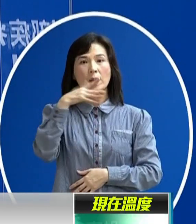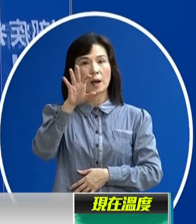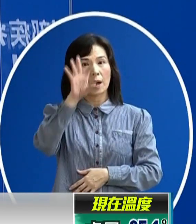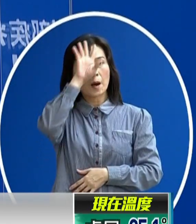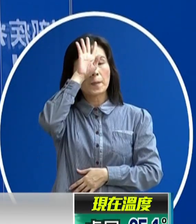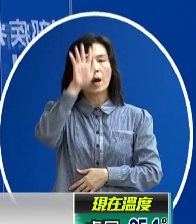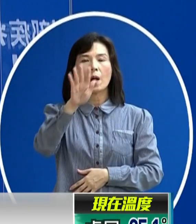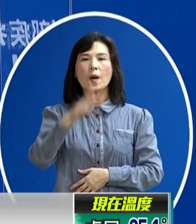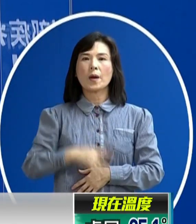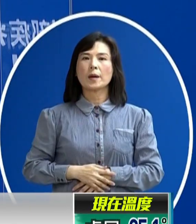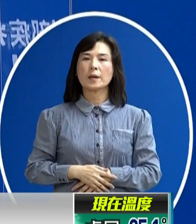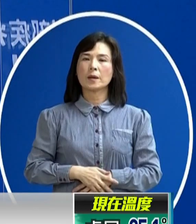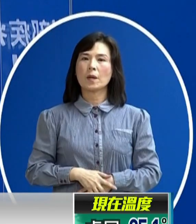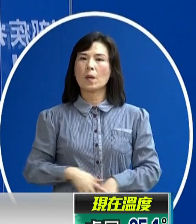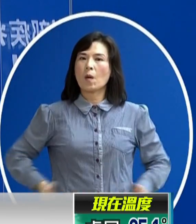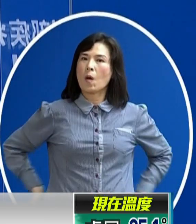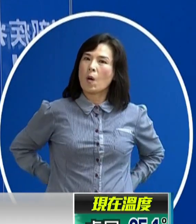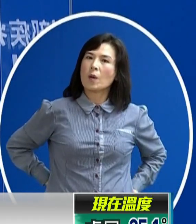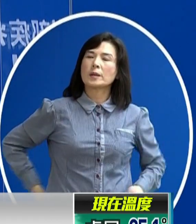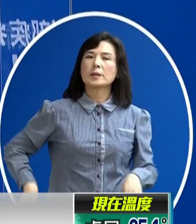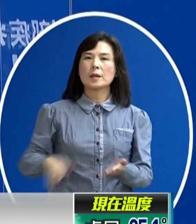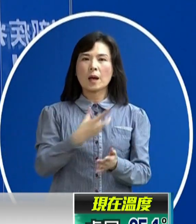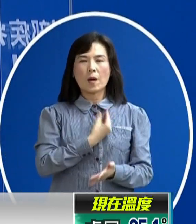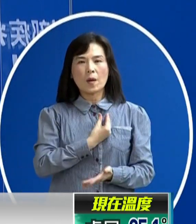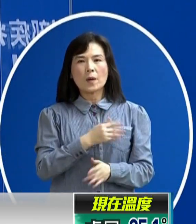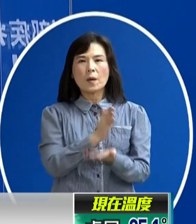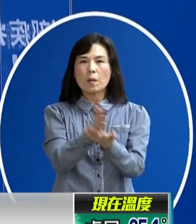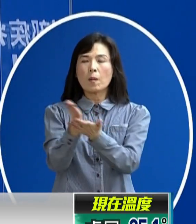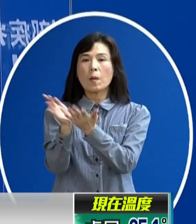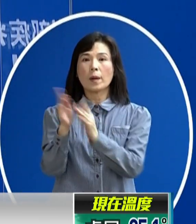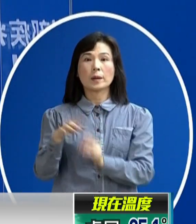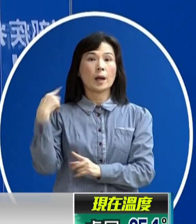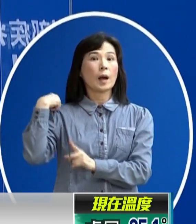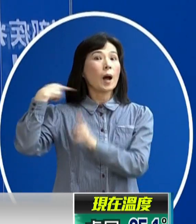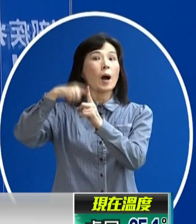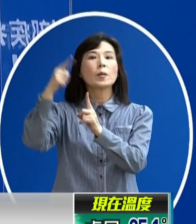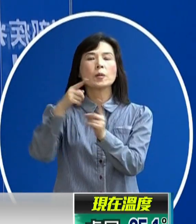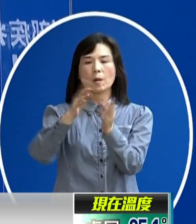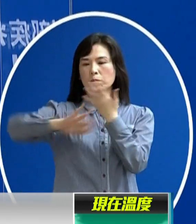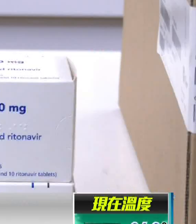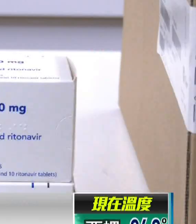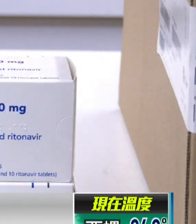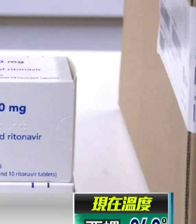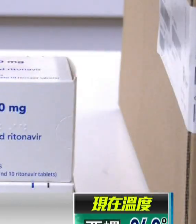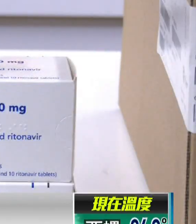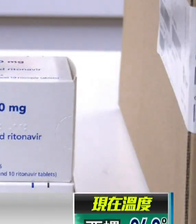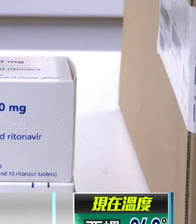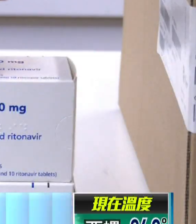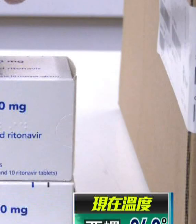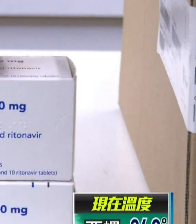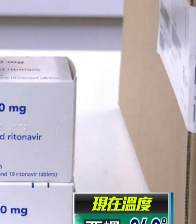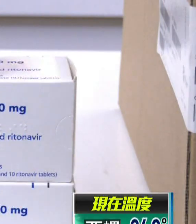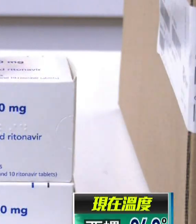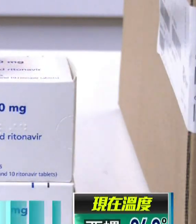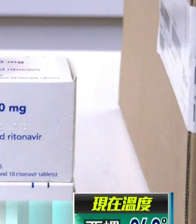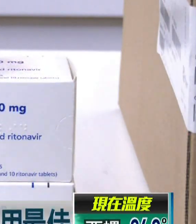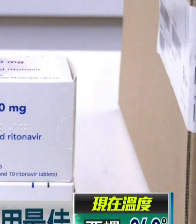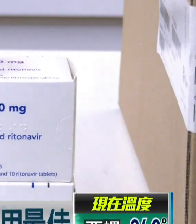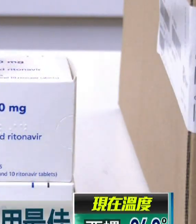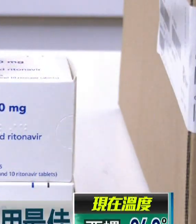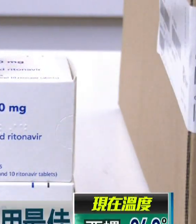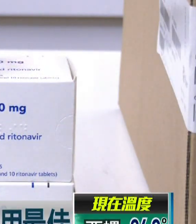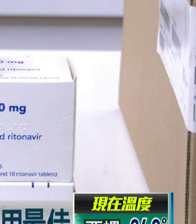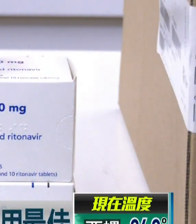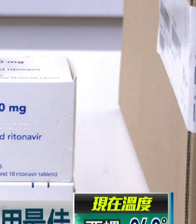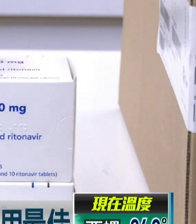病。本身有慢性肾病，或者是不含高血压在内的心血管疾病。 除了多数慢性病等高风险因子，